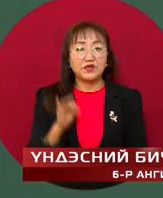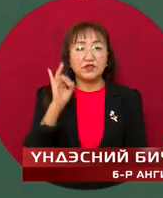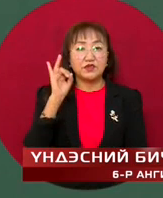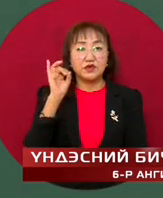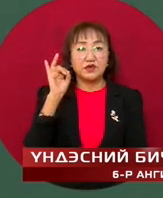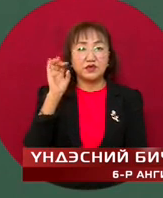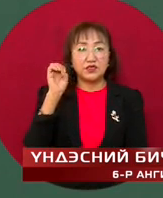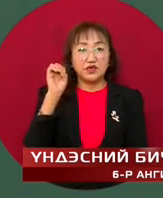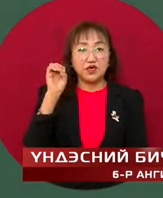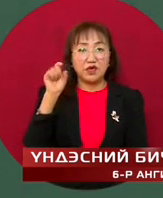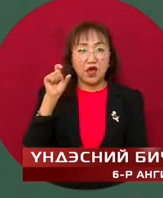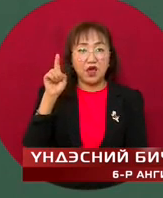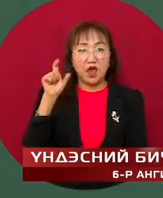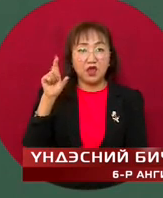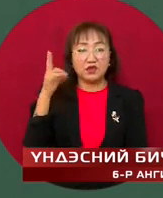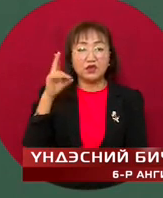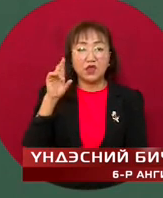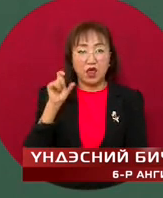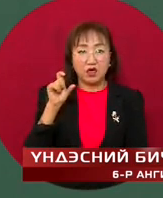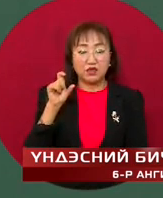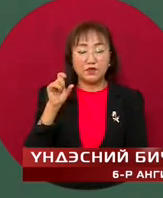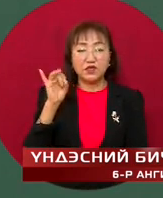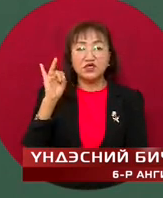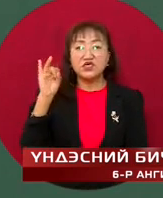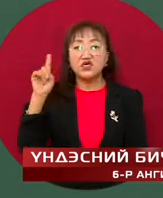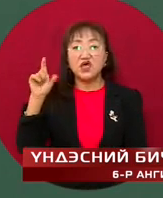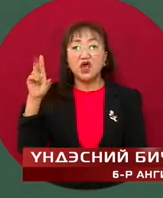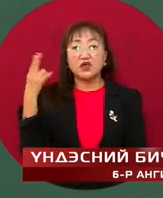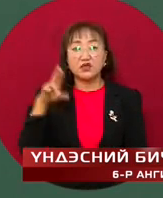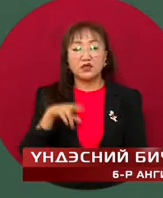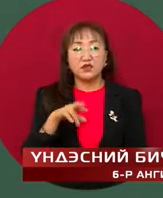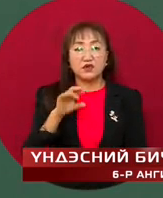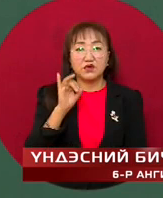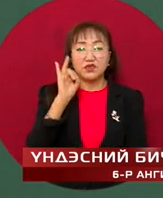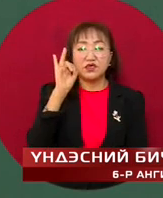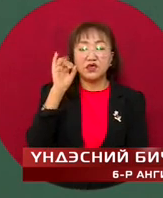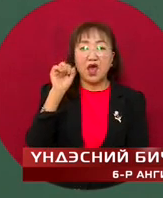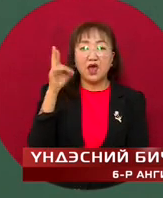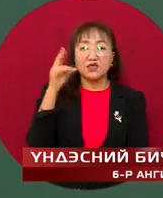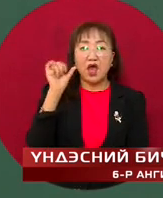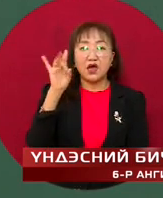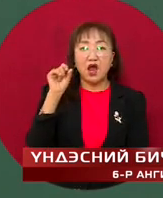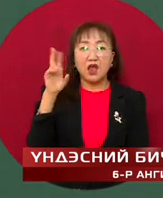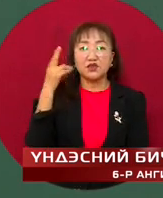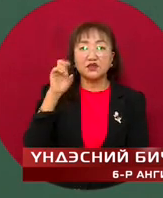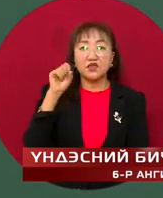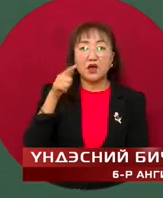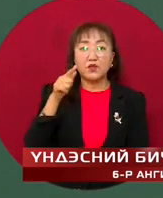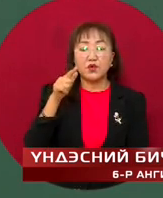Ихэд. За маш ихэд хэмжээ. За ядардаг, ядаарадаг буюу ядардаг.